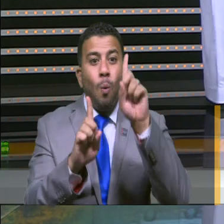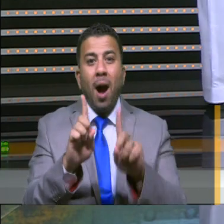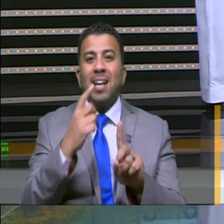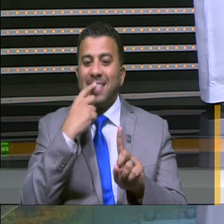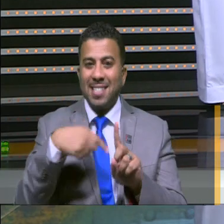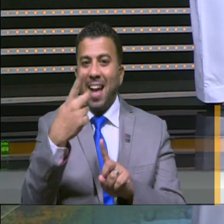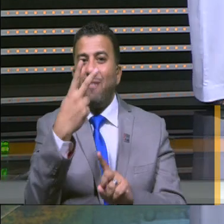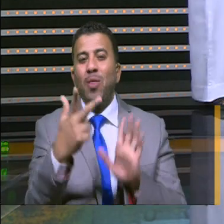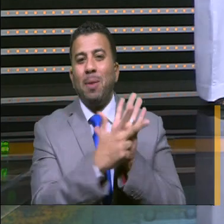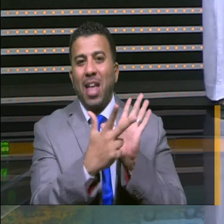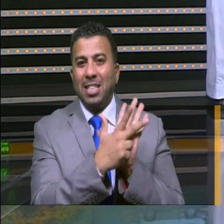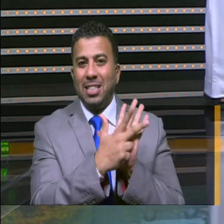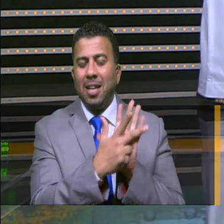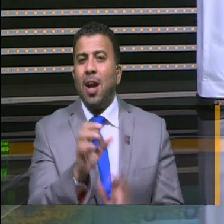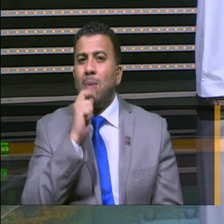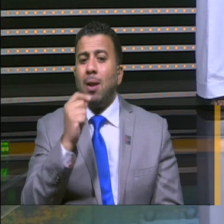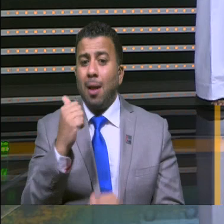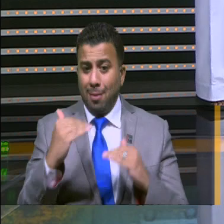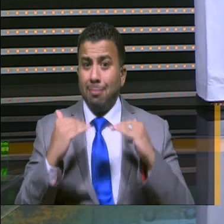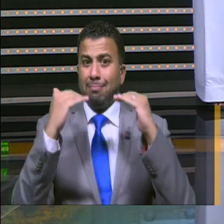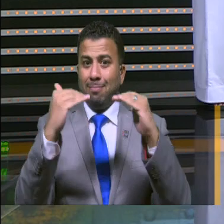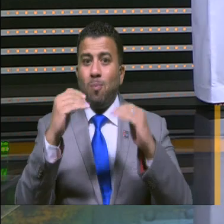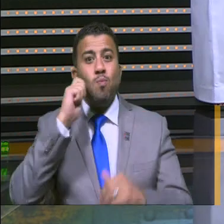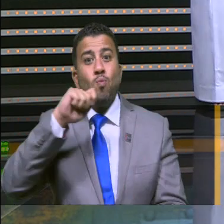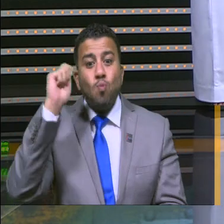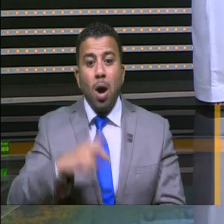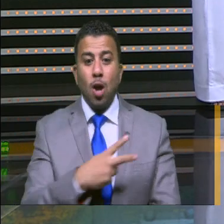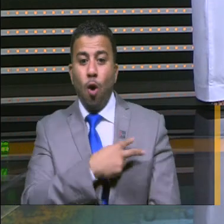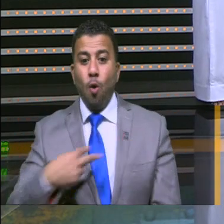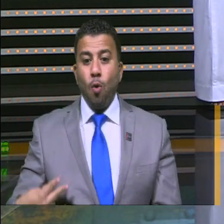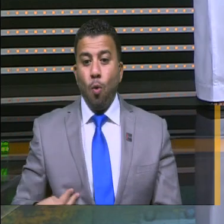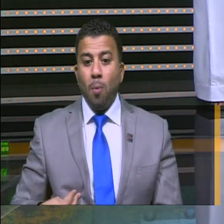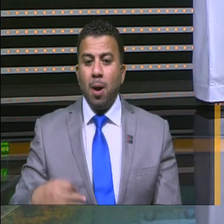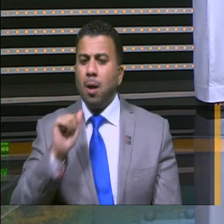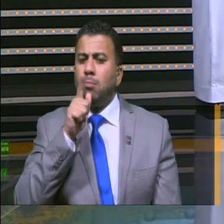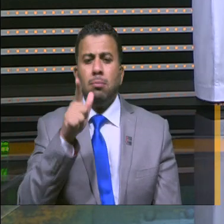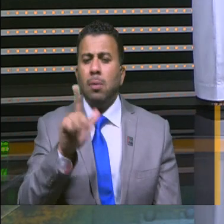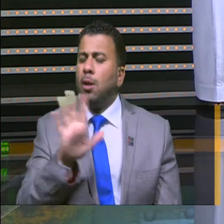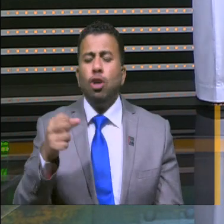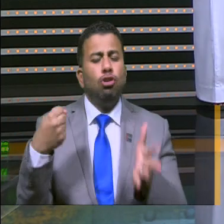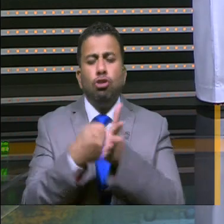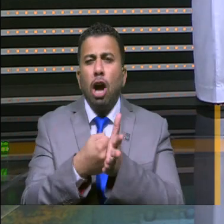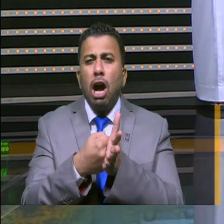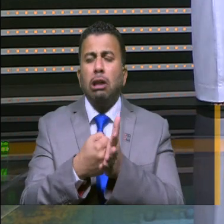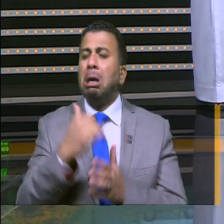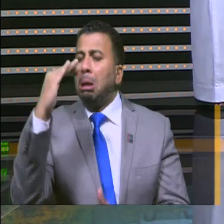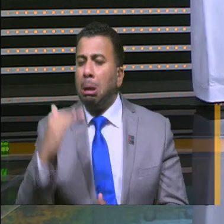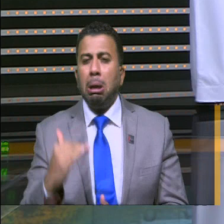المقبل. الحد الأدنى لراتب المواطن في حكومة الشارقة بغض النظر عن المؤهل الدراسي هي